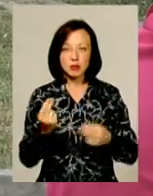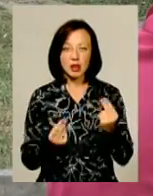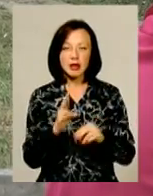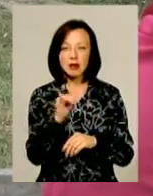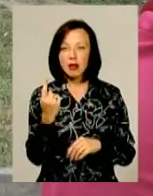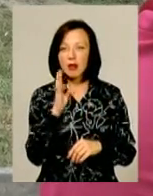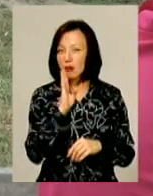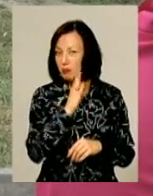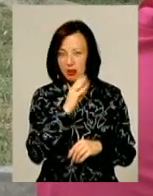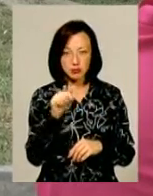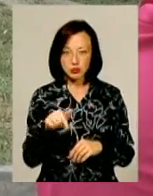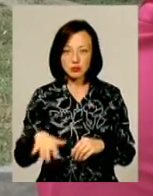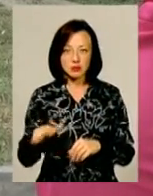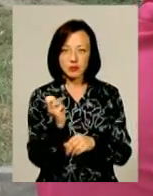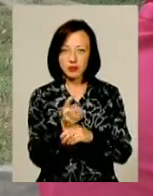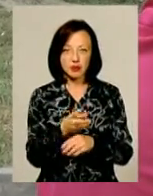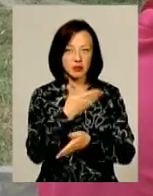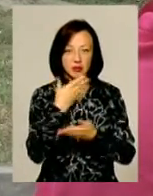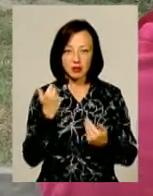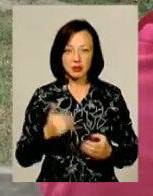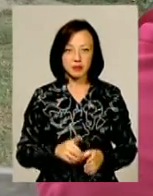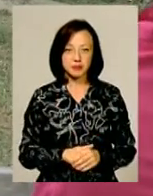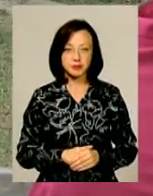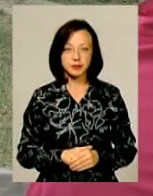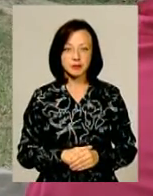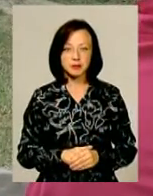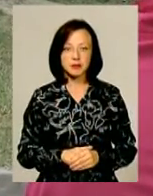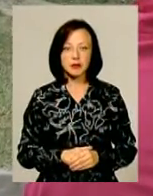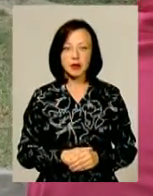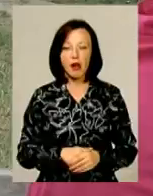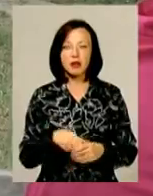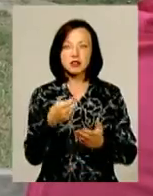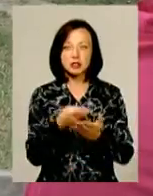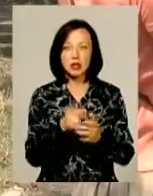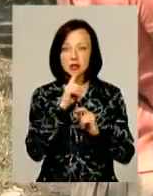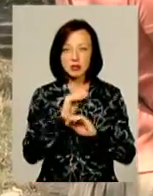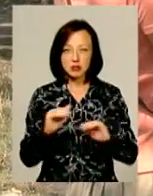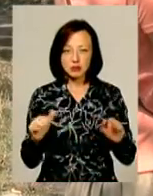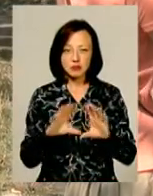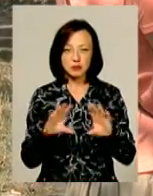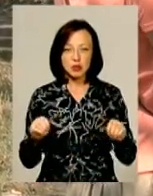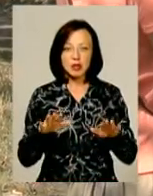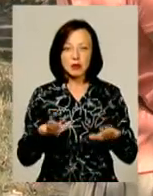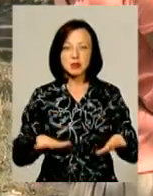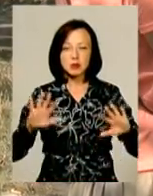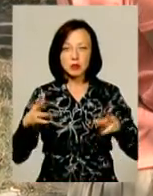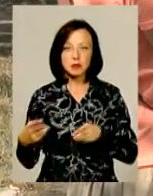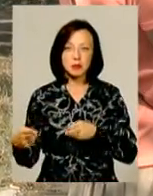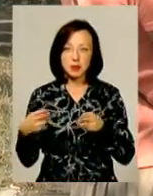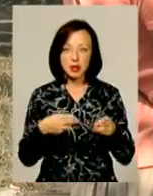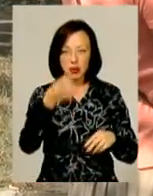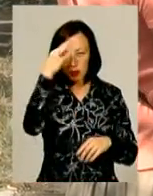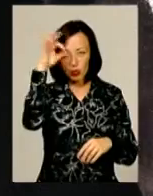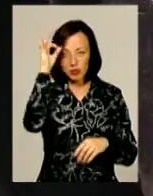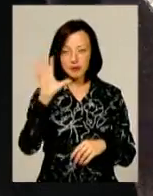одна мама, ніхто їх тут з площадки не гнав ніколи в житті. Вони собі тут лежали тихонечко. На місце події прибула патрульна поліція.